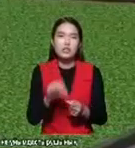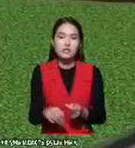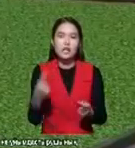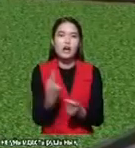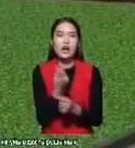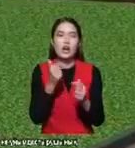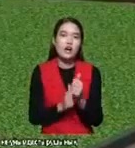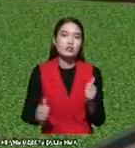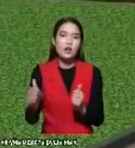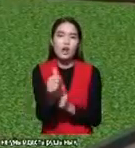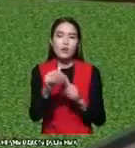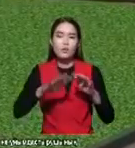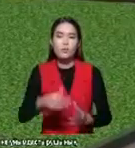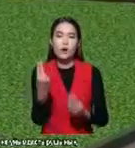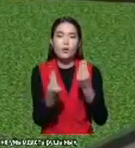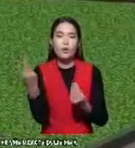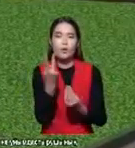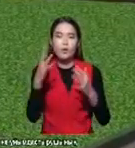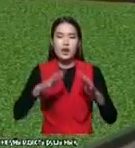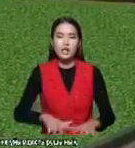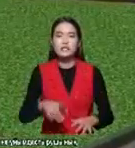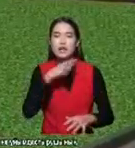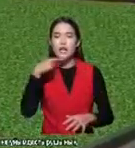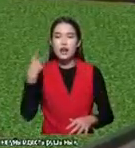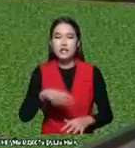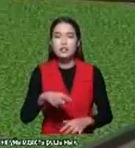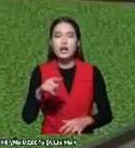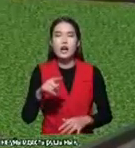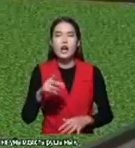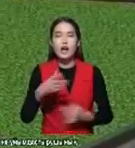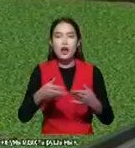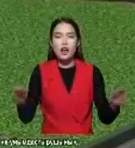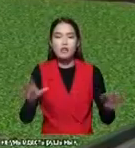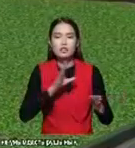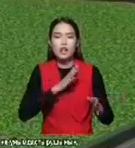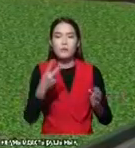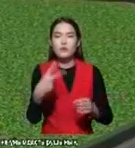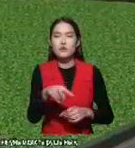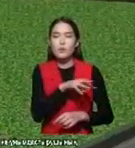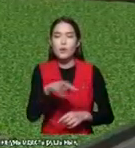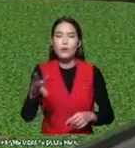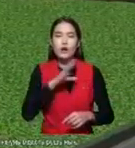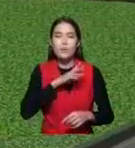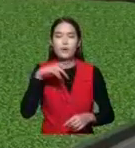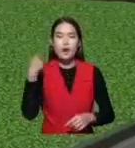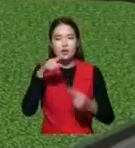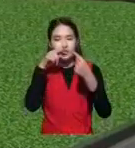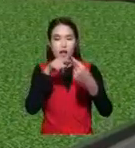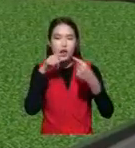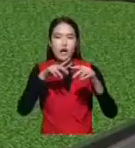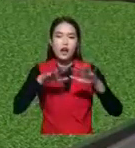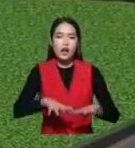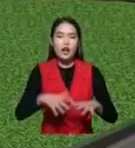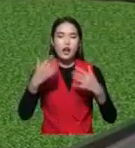шықты. Ойынның екінші бөлігінде ресейліктер алшақтықты арттыра алды. Соңғы 20 минутта витязьдықтар қарсыласын ойсырата